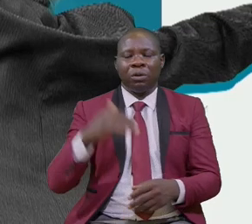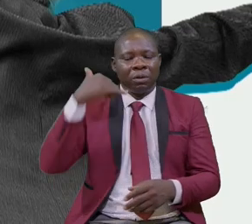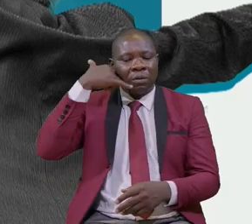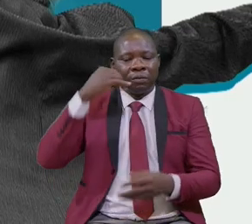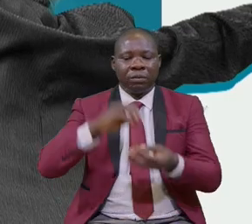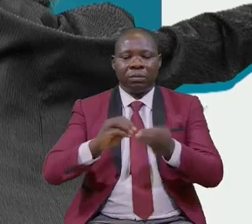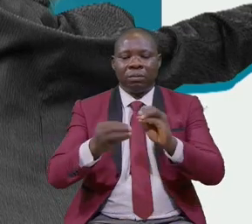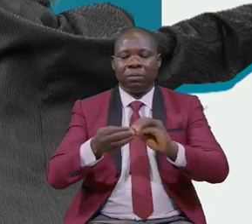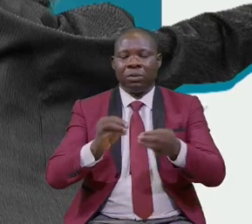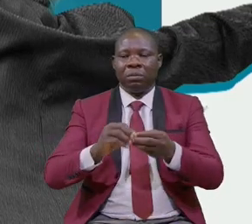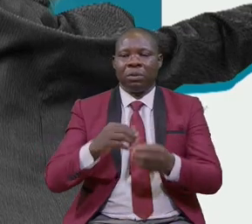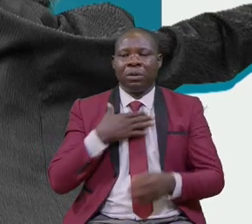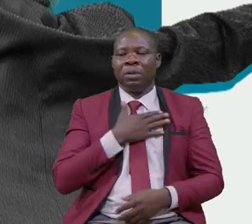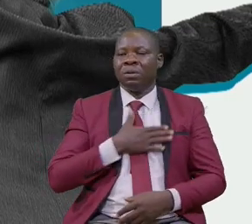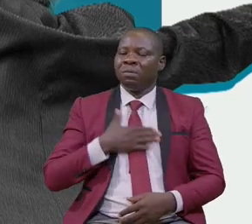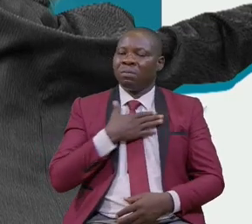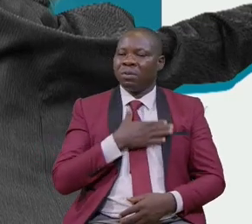de téléphone.